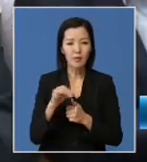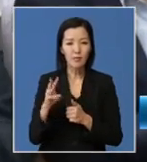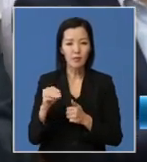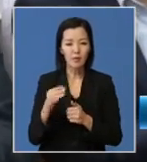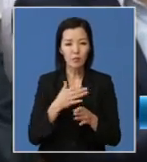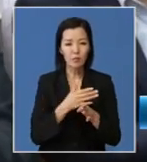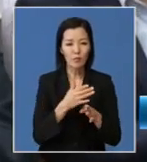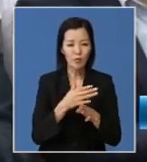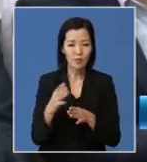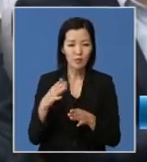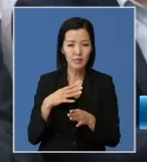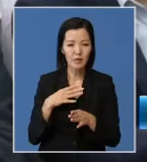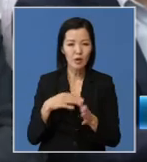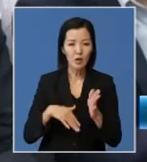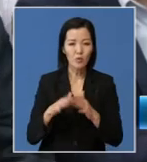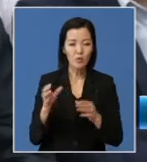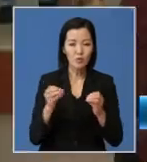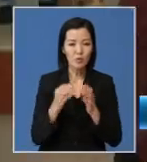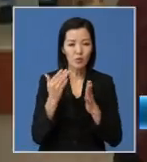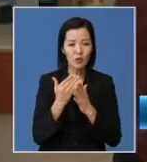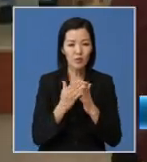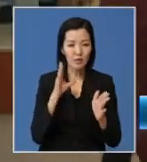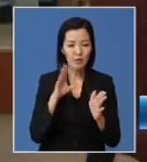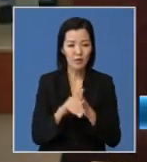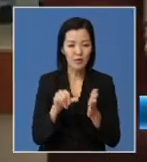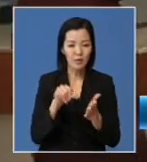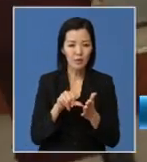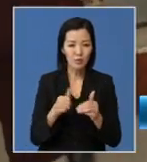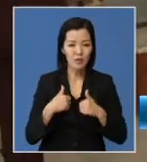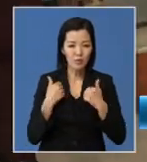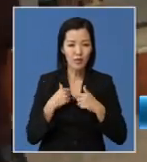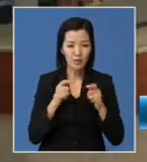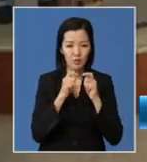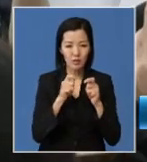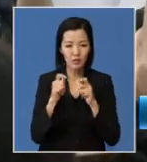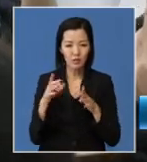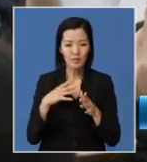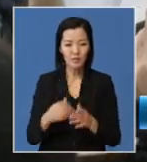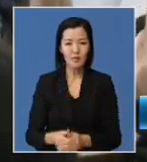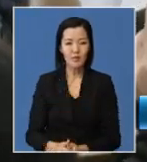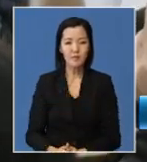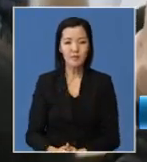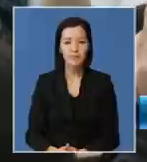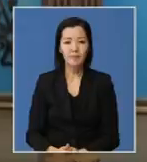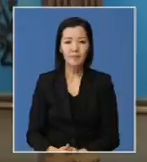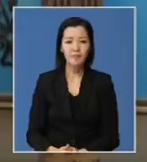бөлісті. Одан бөлек үздік ондық қатарына енген қатысушыларға да ынталандыру сыйлықтары табысталды.